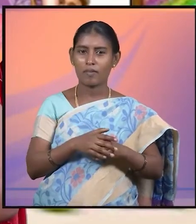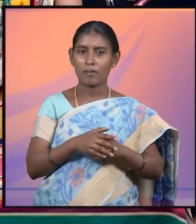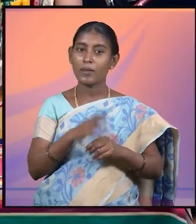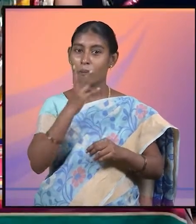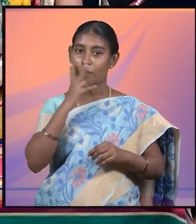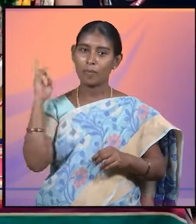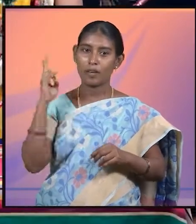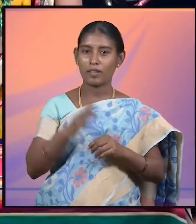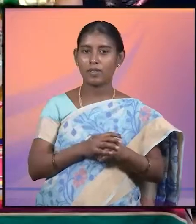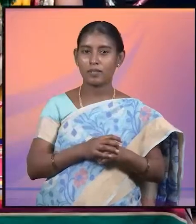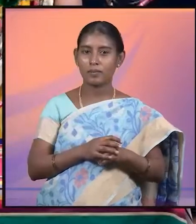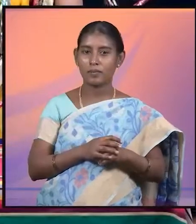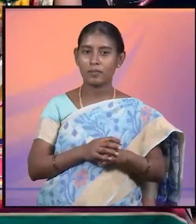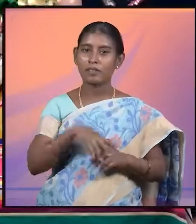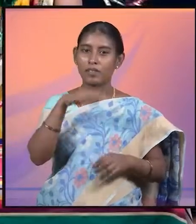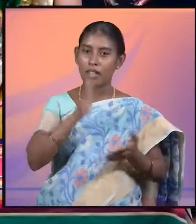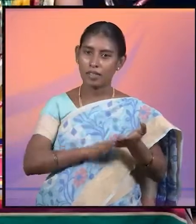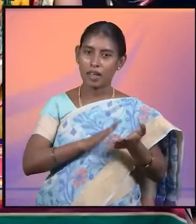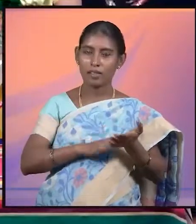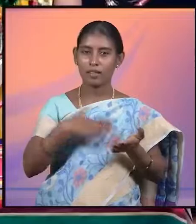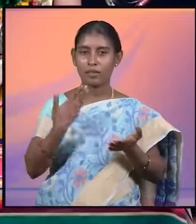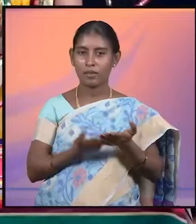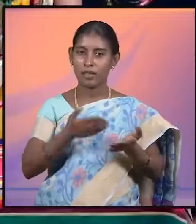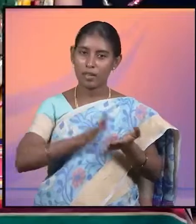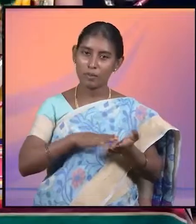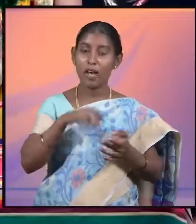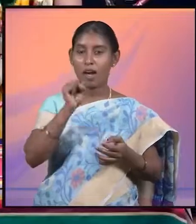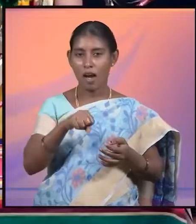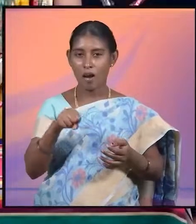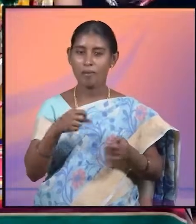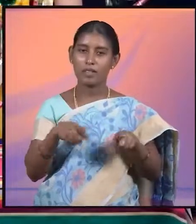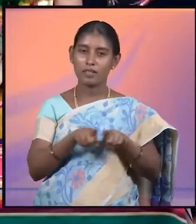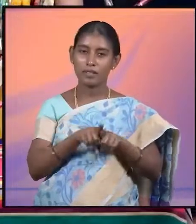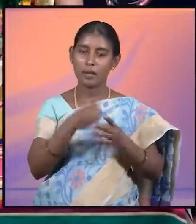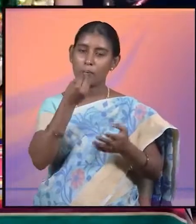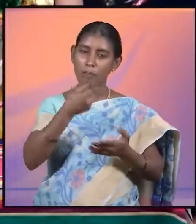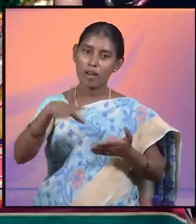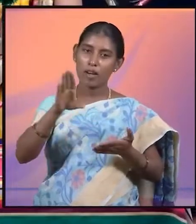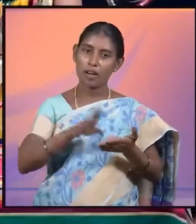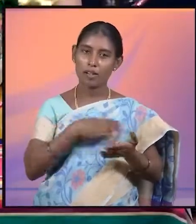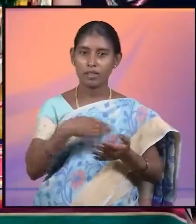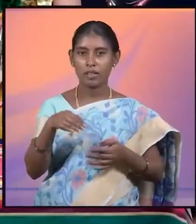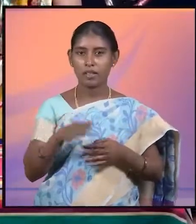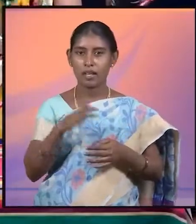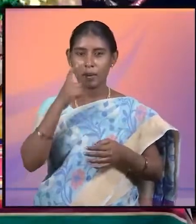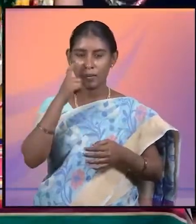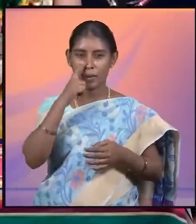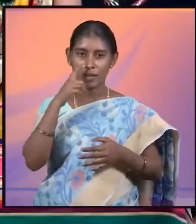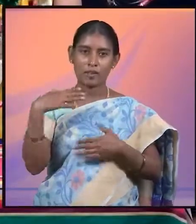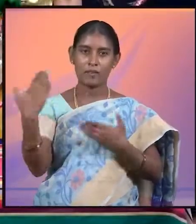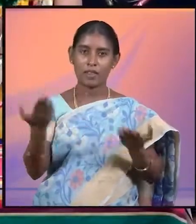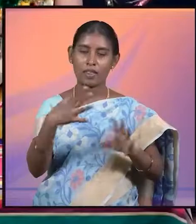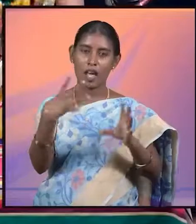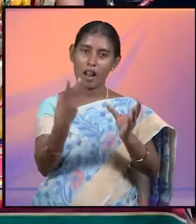மாணவர்களே, தந்தனத்தோம் என்று சொல்லியே வில்லினில் பாட, ஆமாம் வில்லினில் பாட வந்தருள்வாய் கலைமகளே.